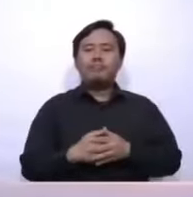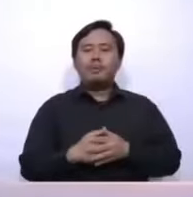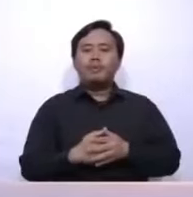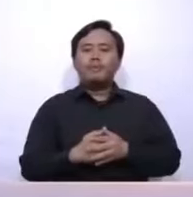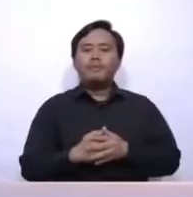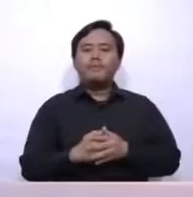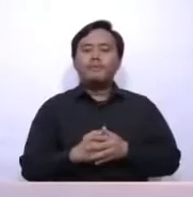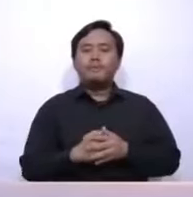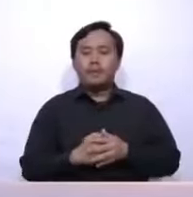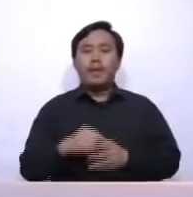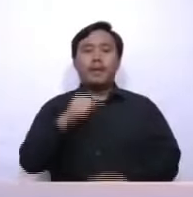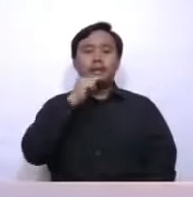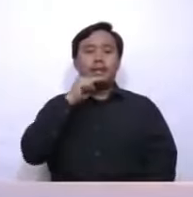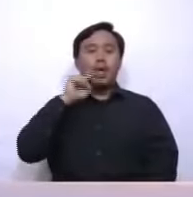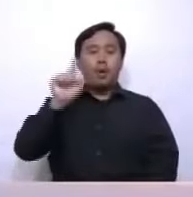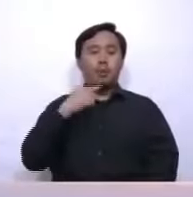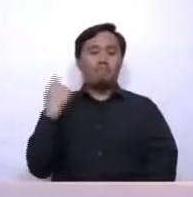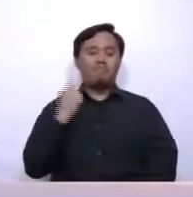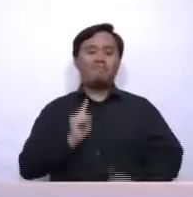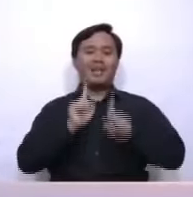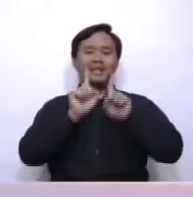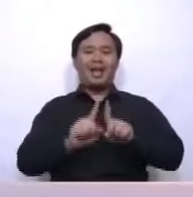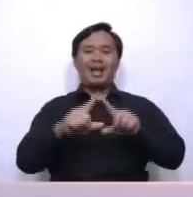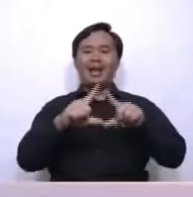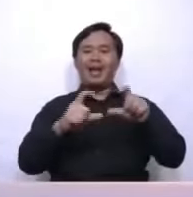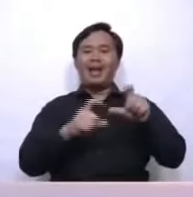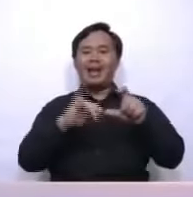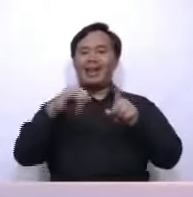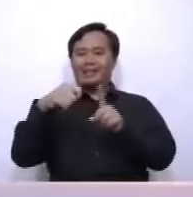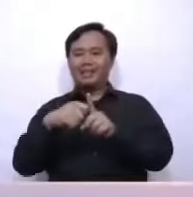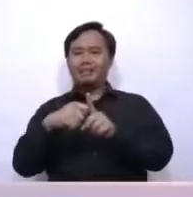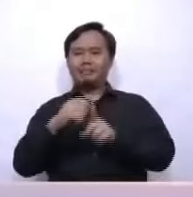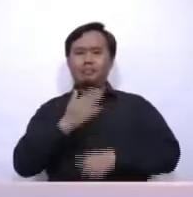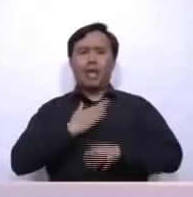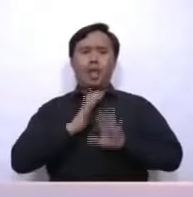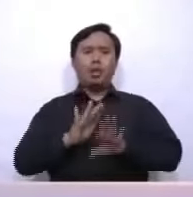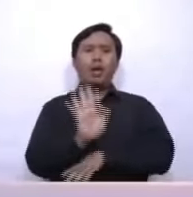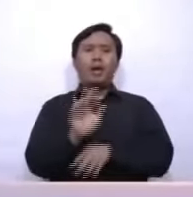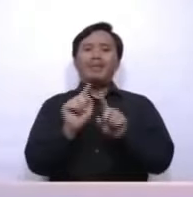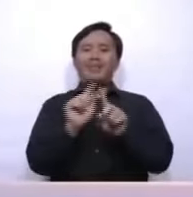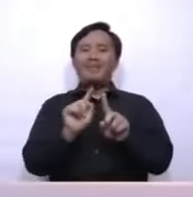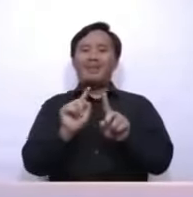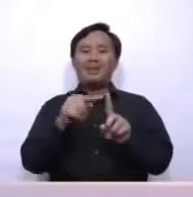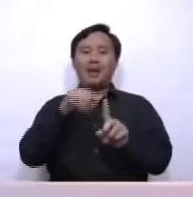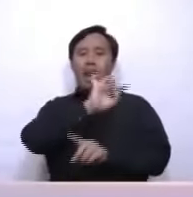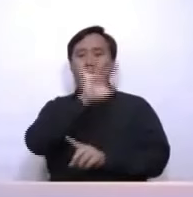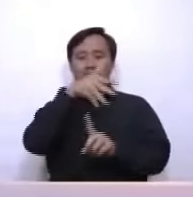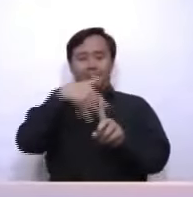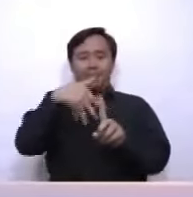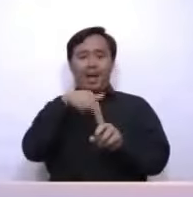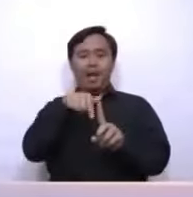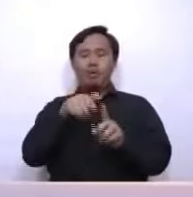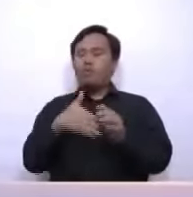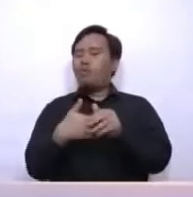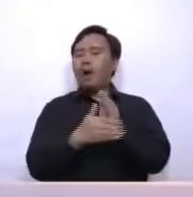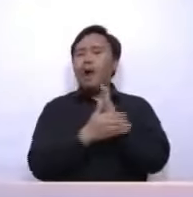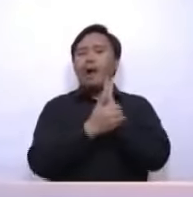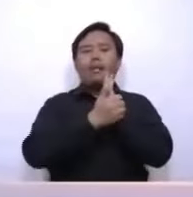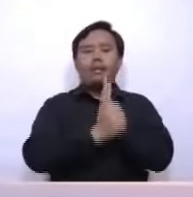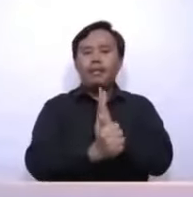sebabnya insya Allah pasangan ASIH, karena bukan hanya sekedar saya, tapi di belakang saya ini ada yang ahli